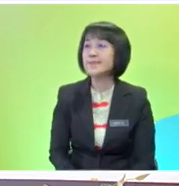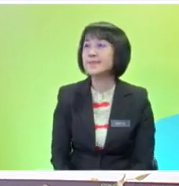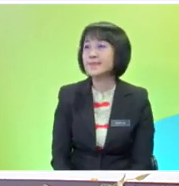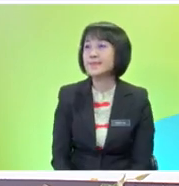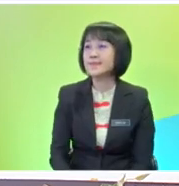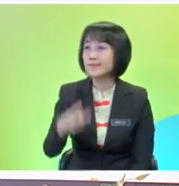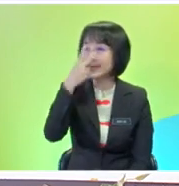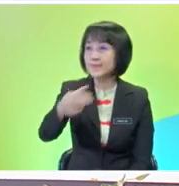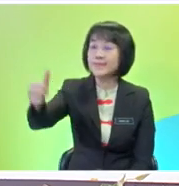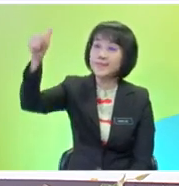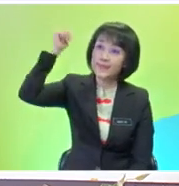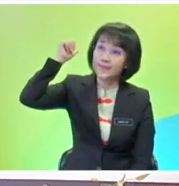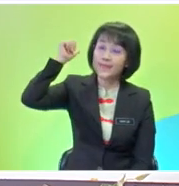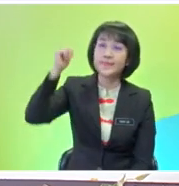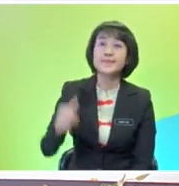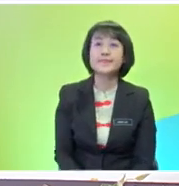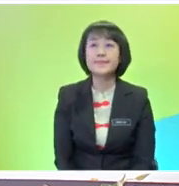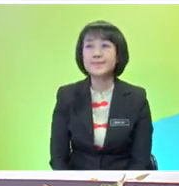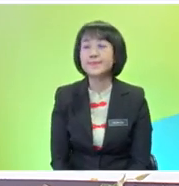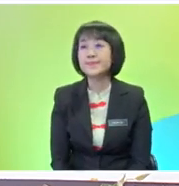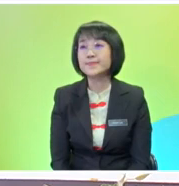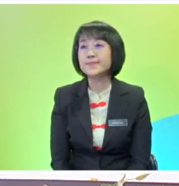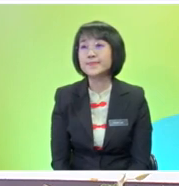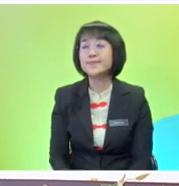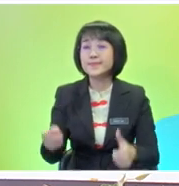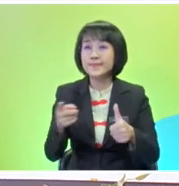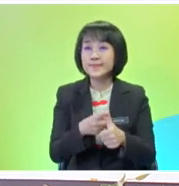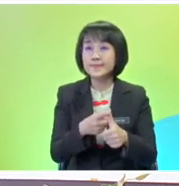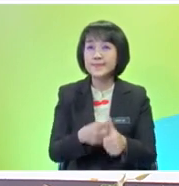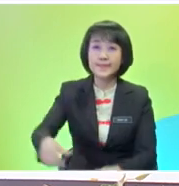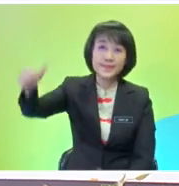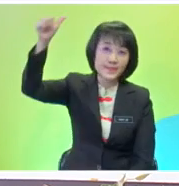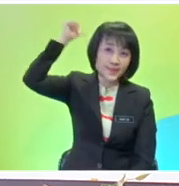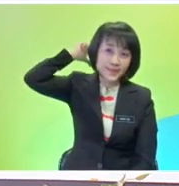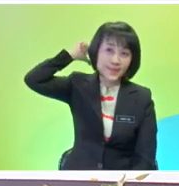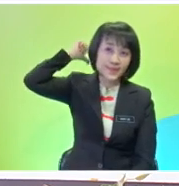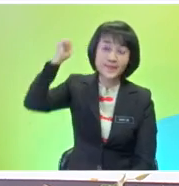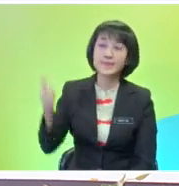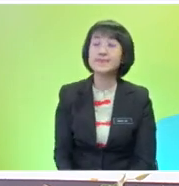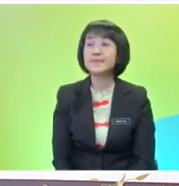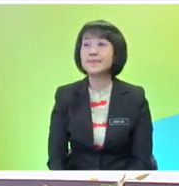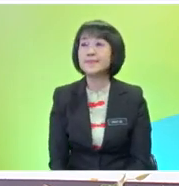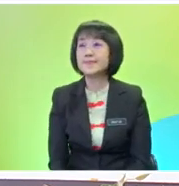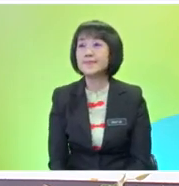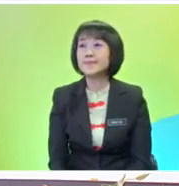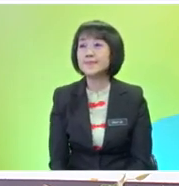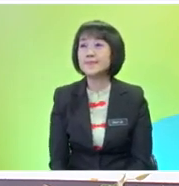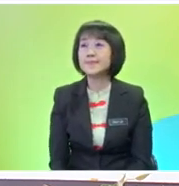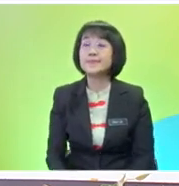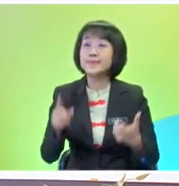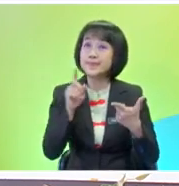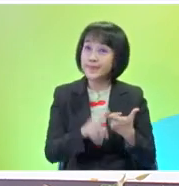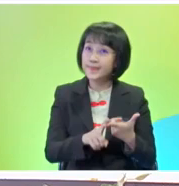dekat belakang dulu kita ada kedudukan yang pertama di belakang okey yang